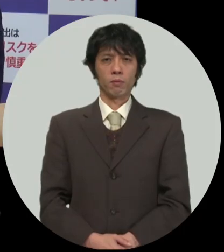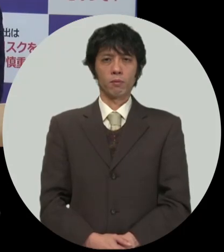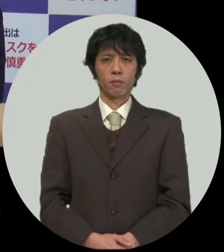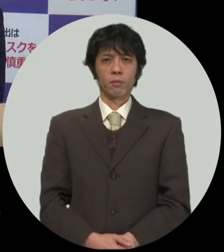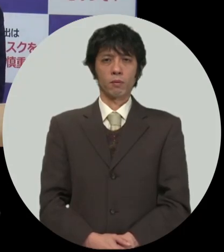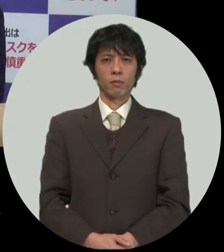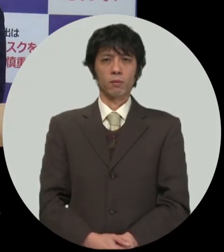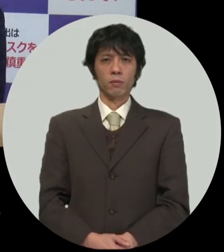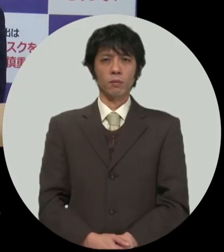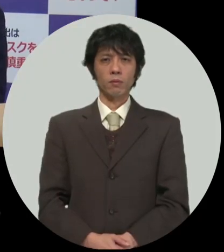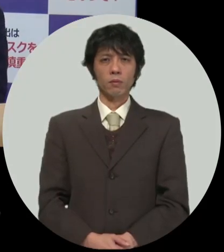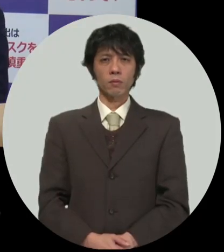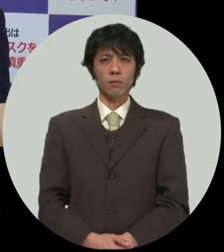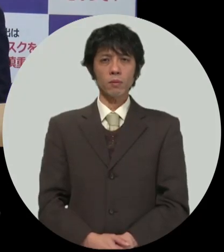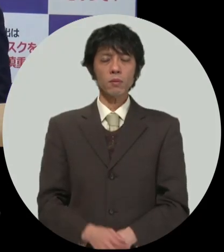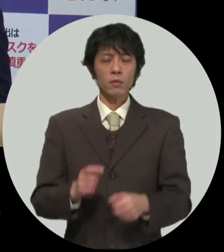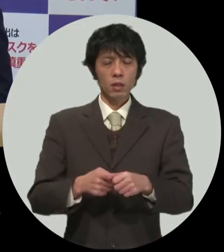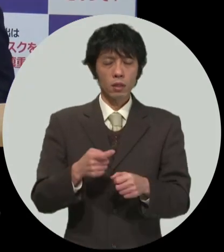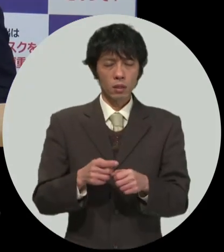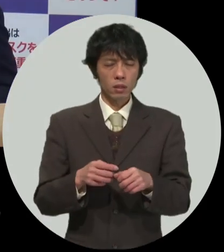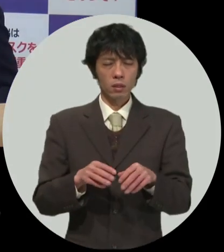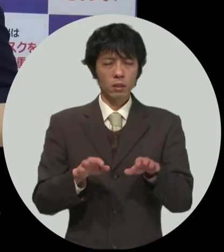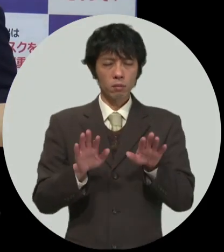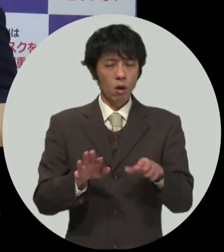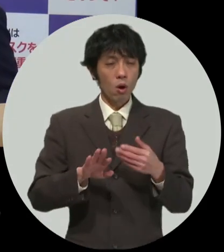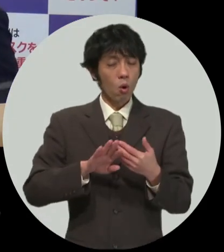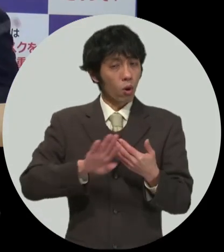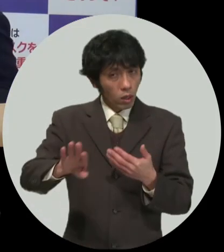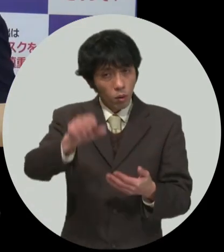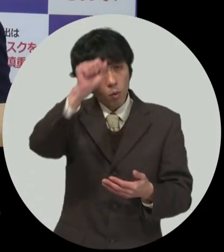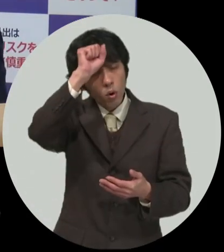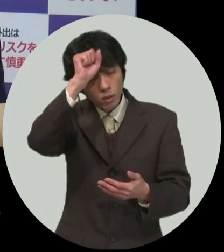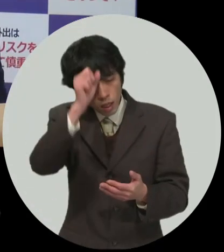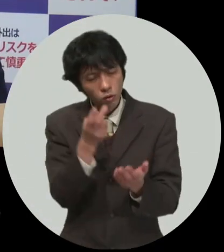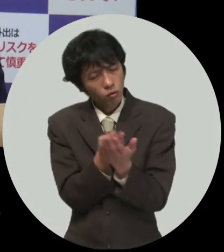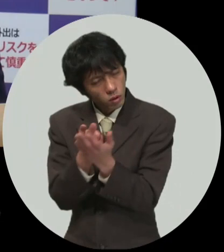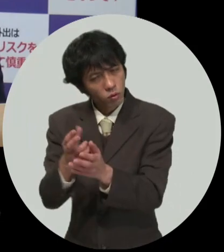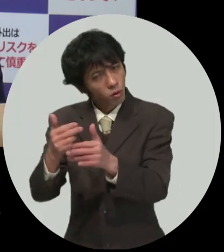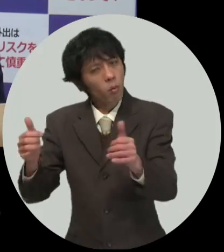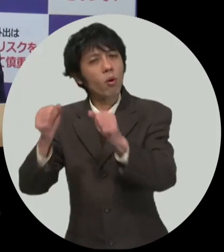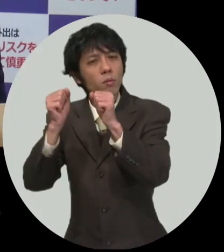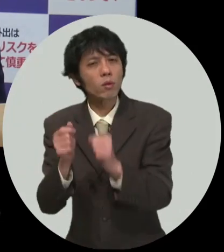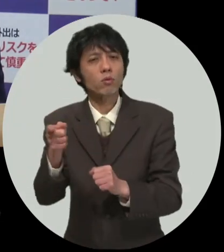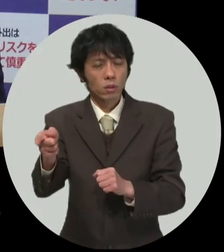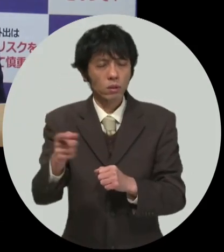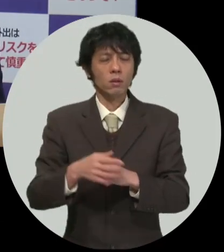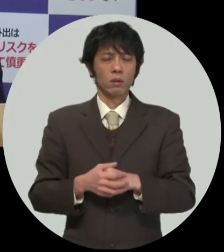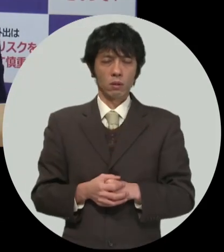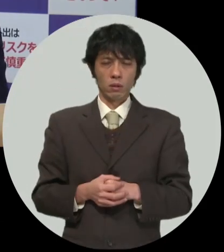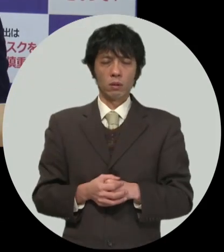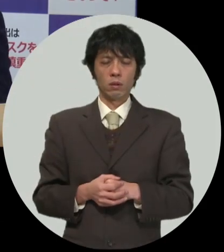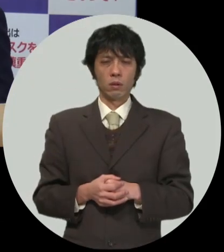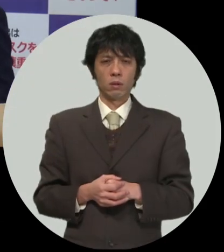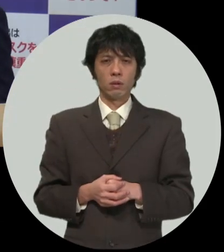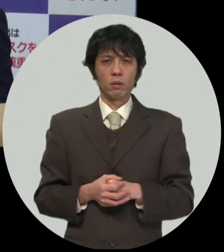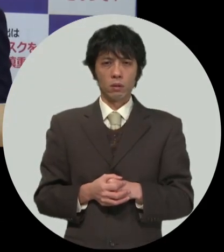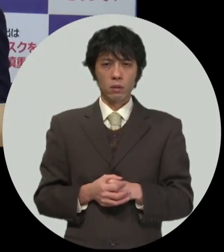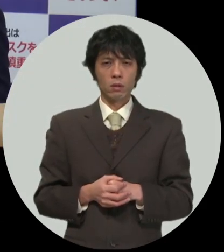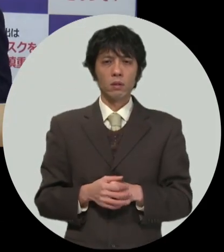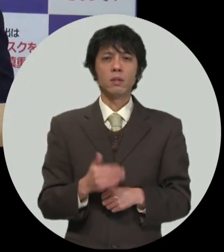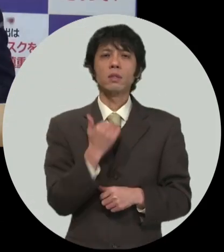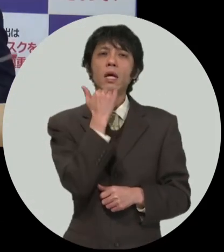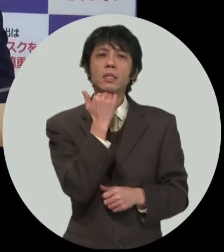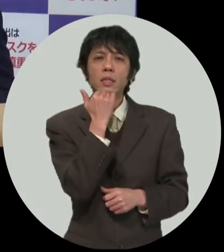例えばもうすでに入院、他の疾病で入院される方がいるかもしれませんし、入院待機ステーションについては当